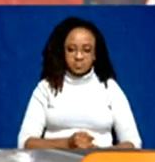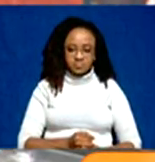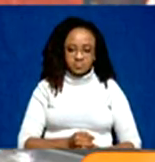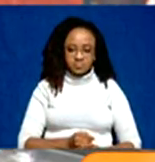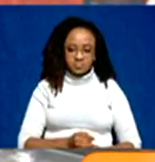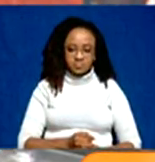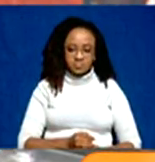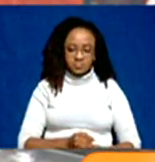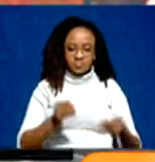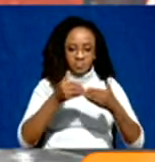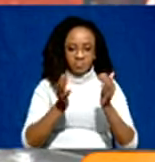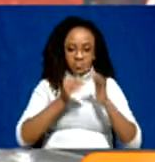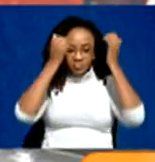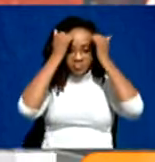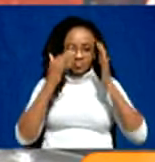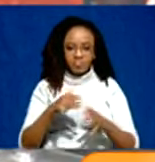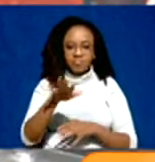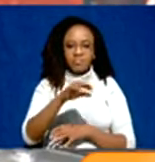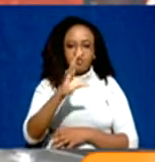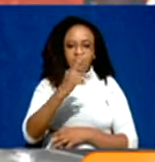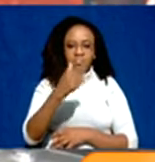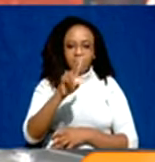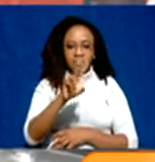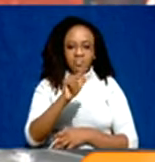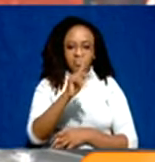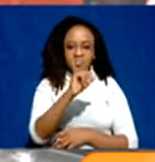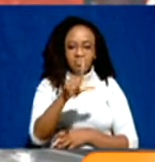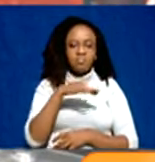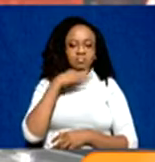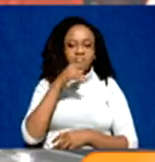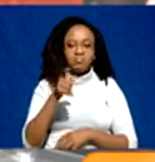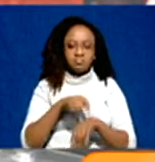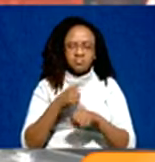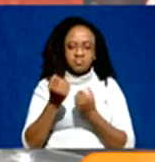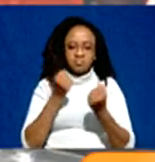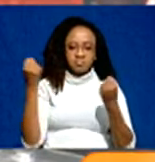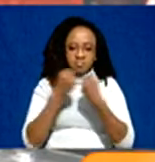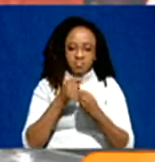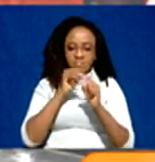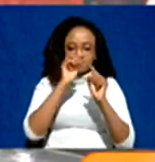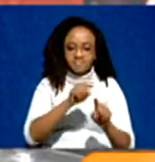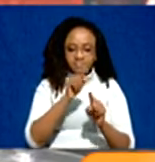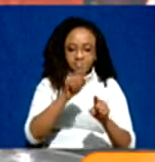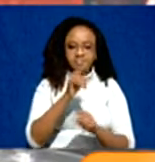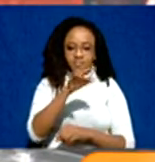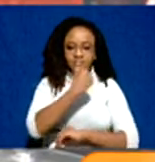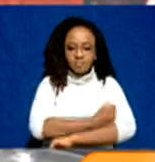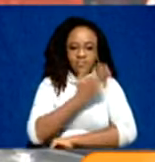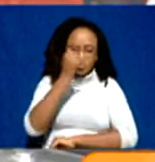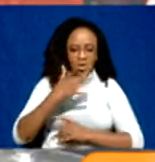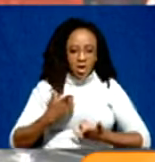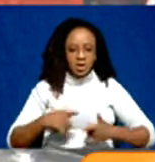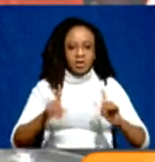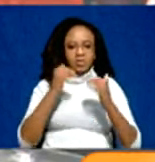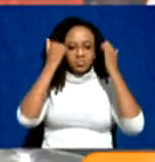Nayo familia ya mwanafunzi wa shule upili ya Chavakali aliyefariki kwenye ajali ya barabarani imelaumu shule hiyo kwa kuwaachilia wanafunzi kusafiri wakati